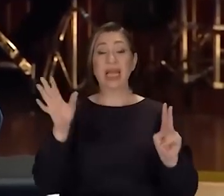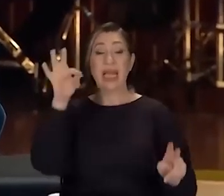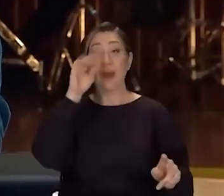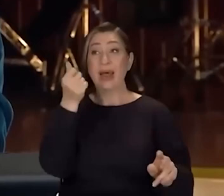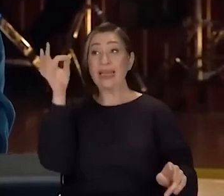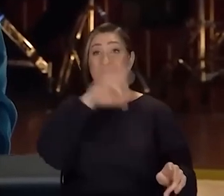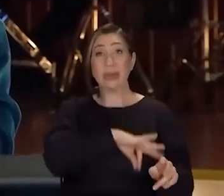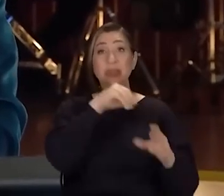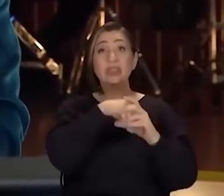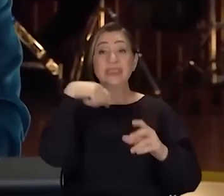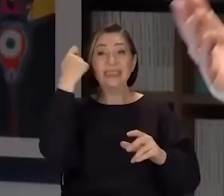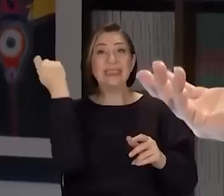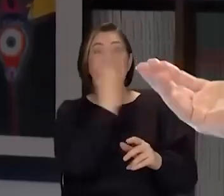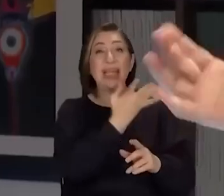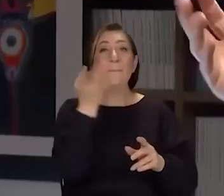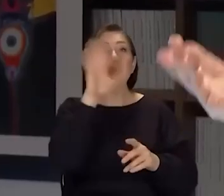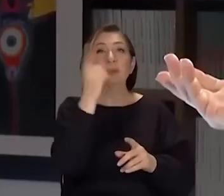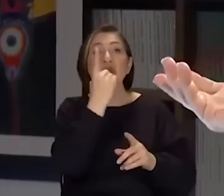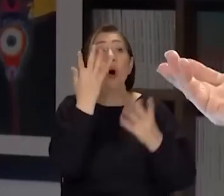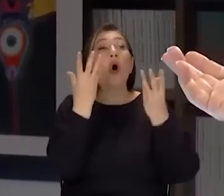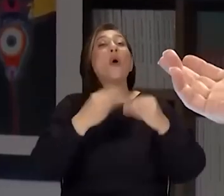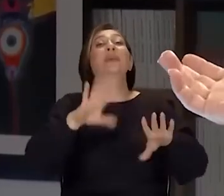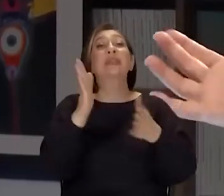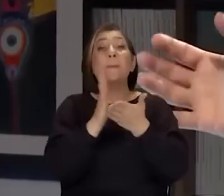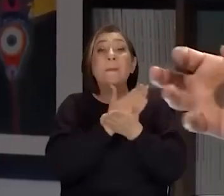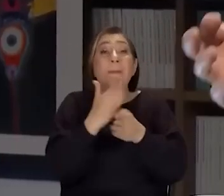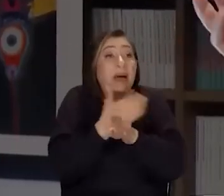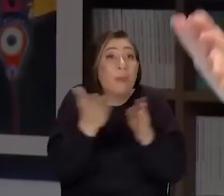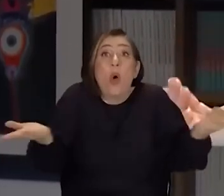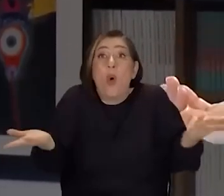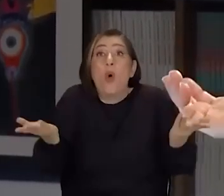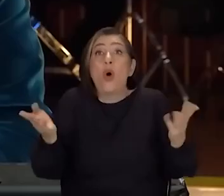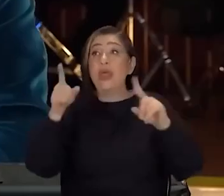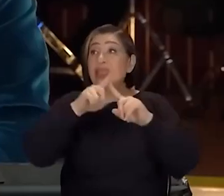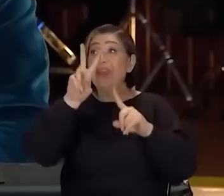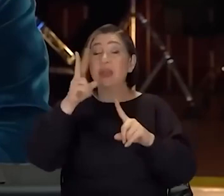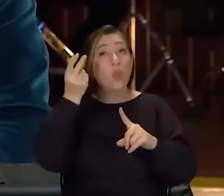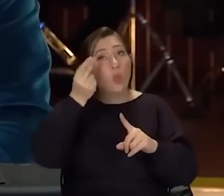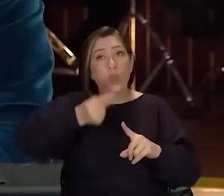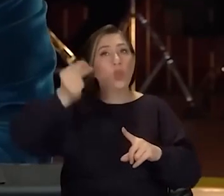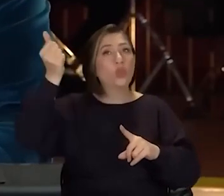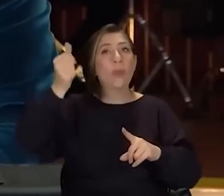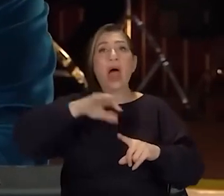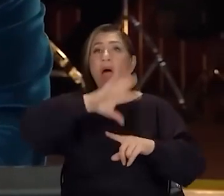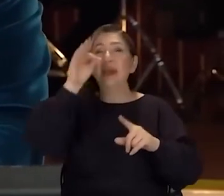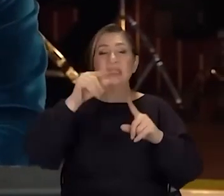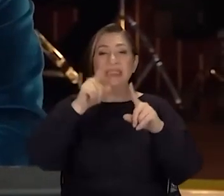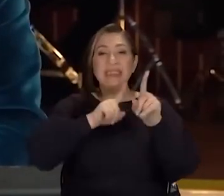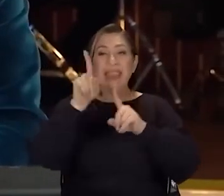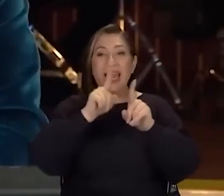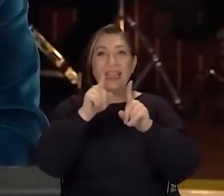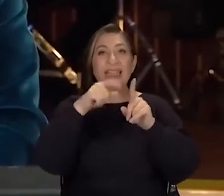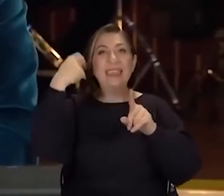kazanmak için diziden başka bir şeyleri olmaması, ürünleri evet, olmaması. Evet. Artık televizyonculuğu da unutup her biri dijital